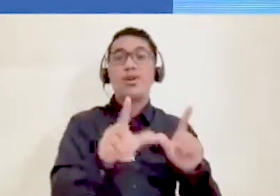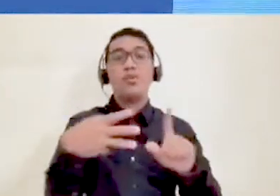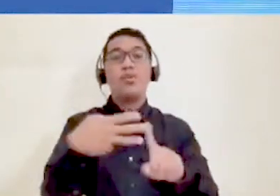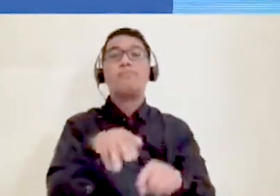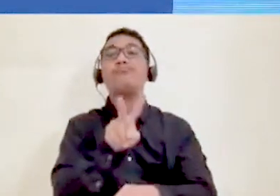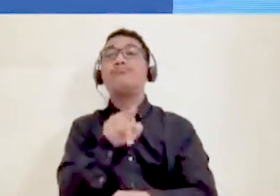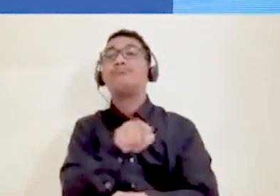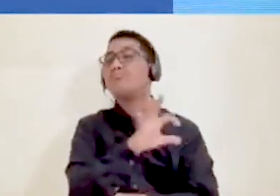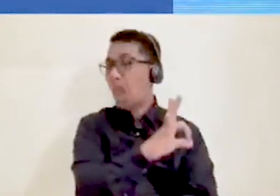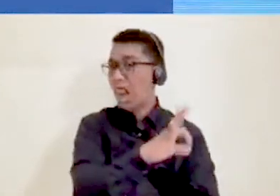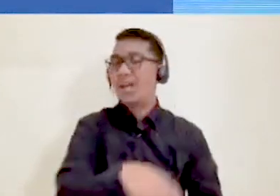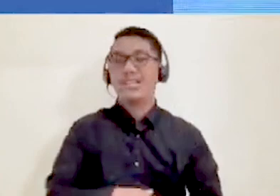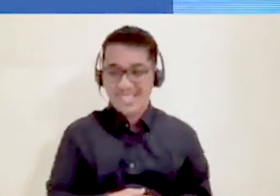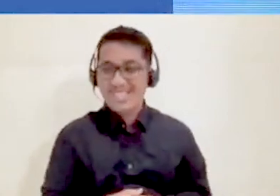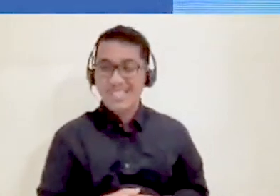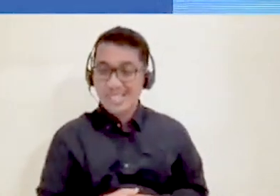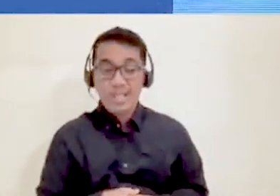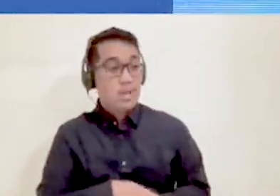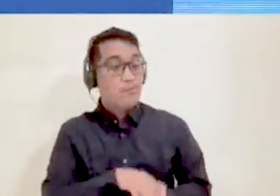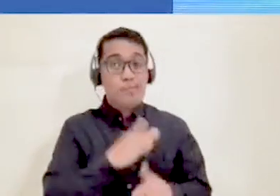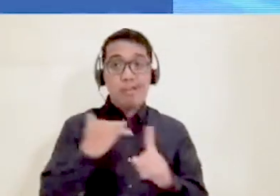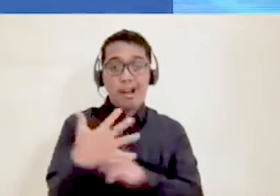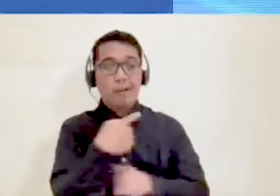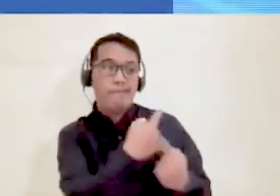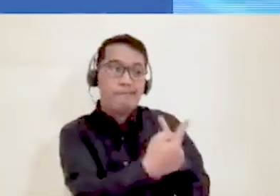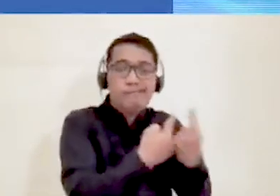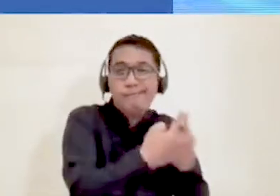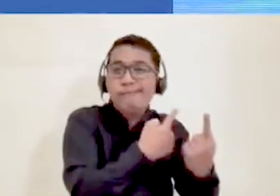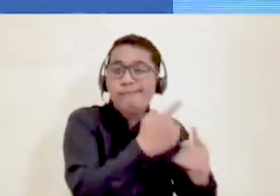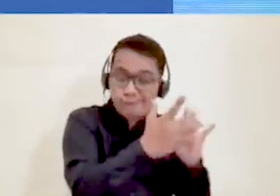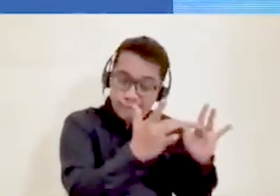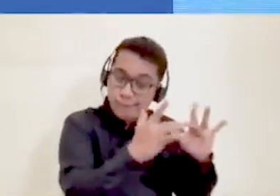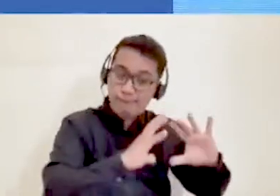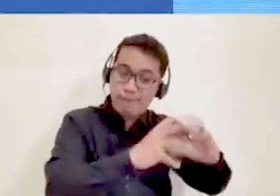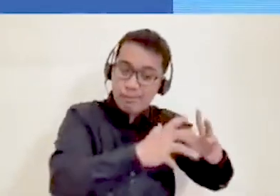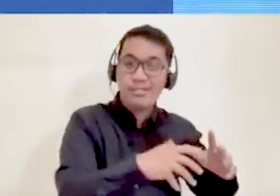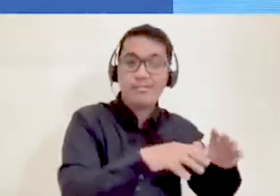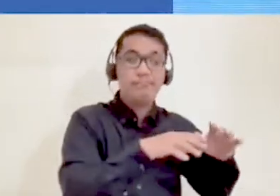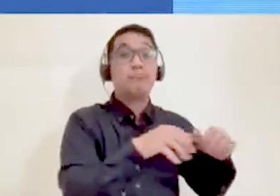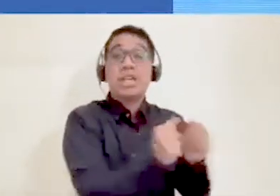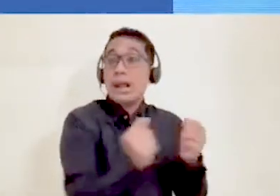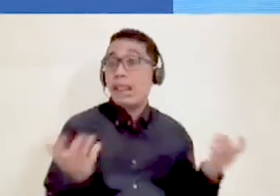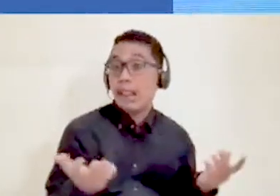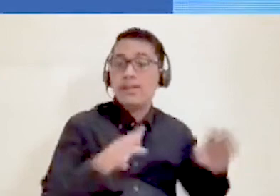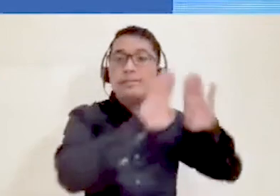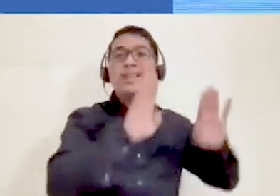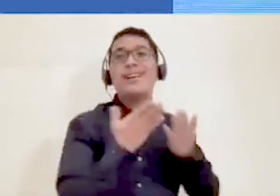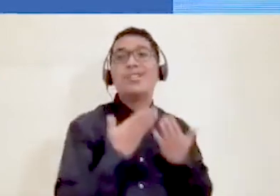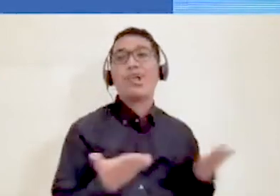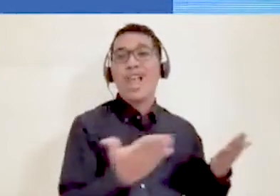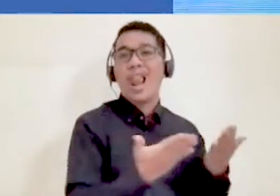point out ketika orang bisa berinteraksi di ruang digital melalui media sosial Hai